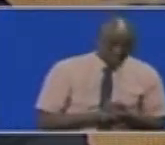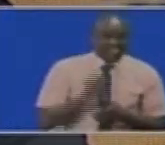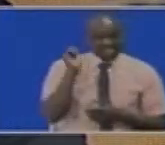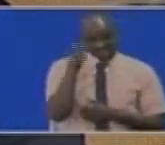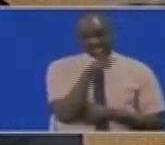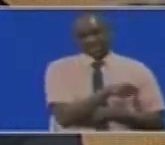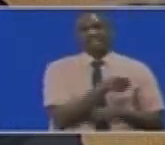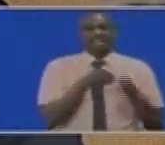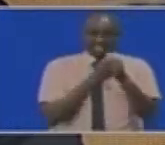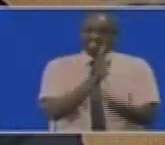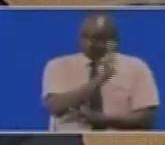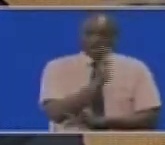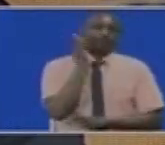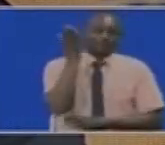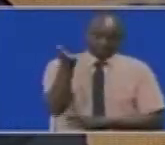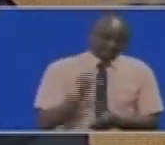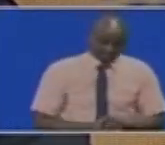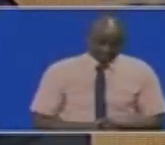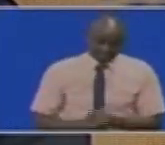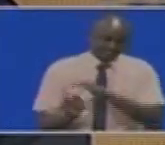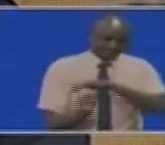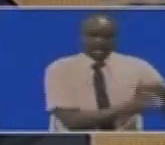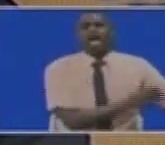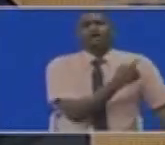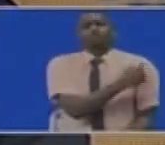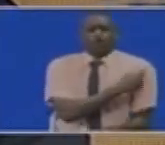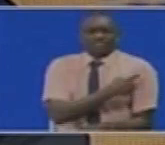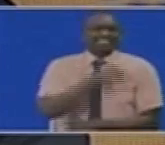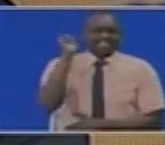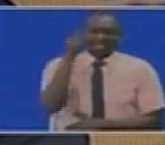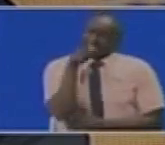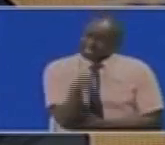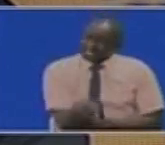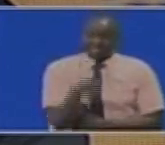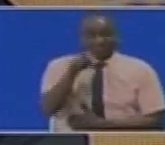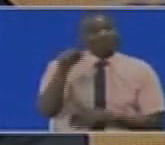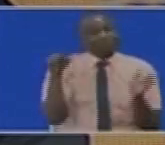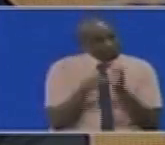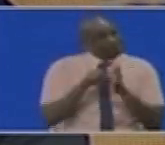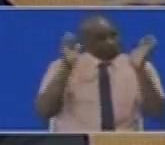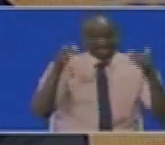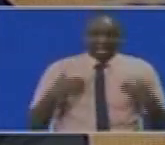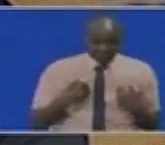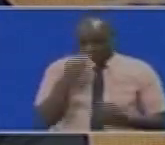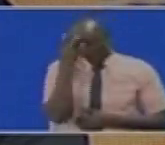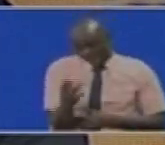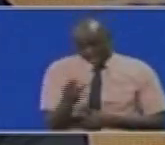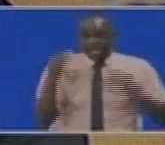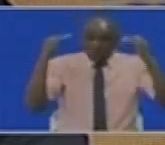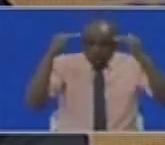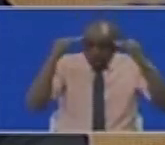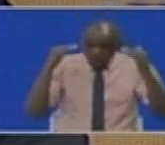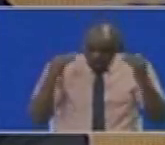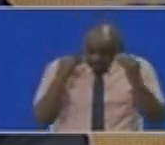ambapo viongozi wake pia watakuwepo huko. Madaktari humu nchini sasa wanajipata kwenye njia panda baada ya mahakama ya